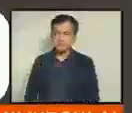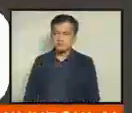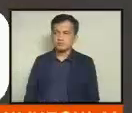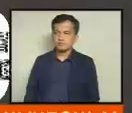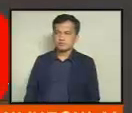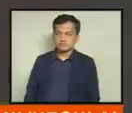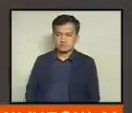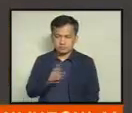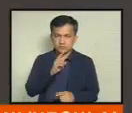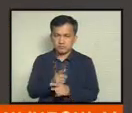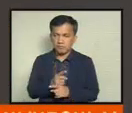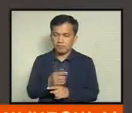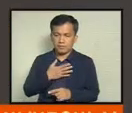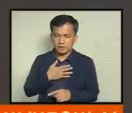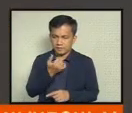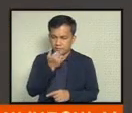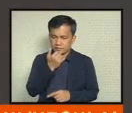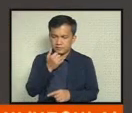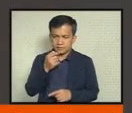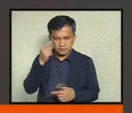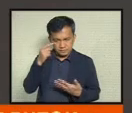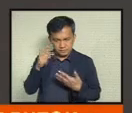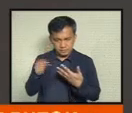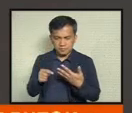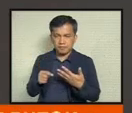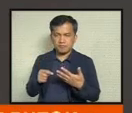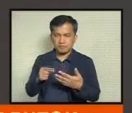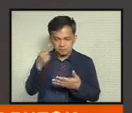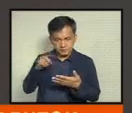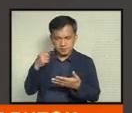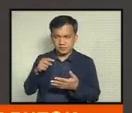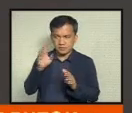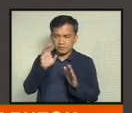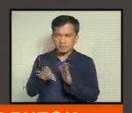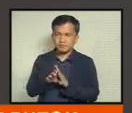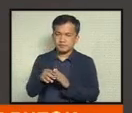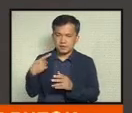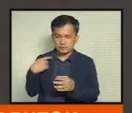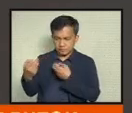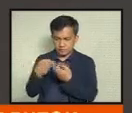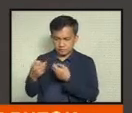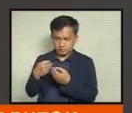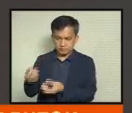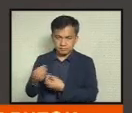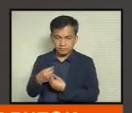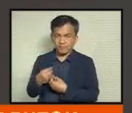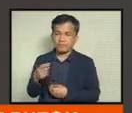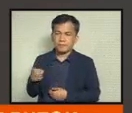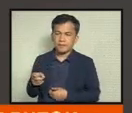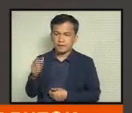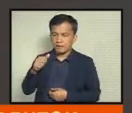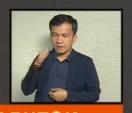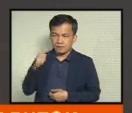Actually, it's my fault. Hindi ko na masyadong nasala yung picture. But nonetheless, an explanation ng unit na nagbigay sa akin noon ay